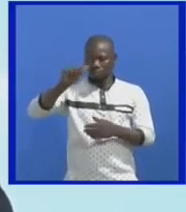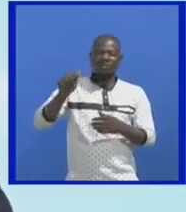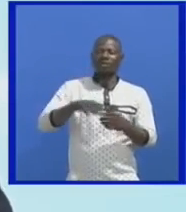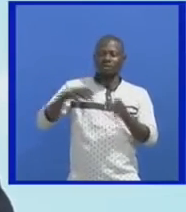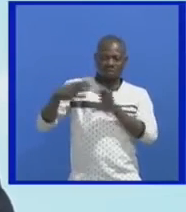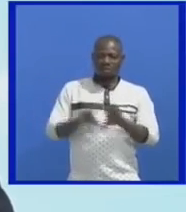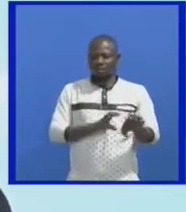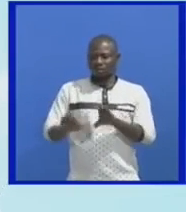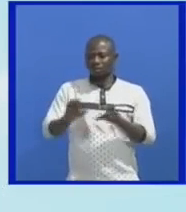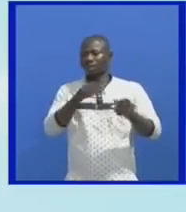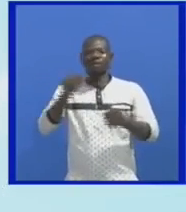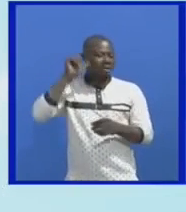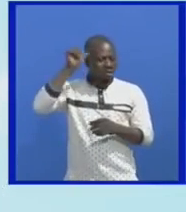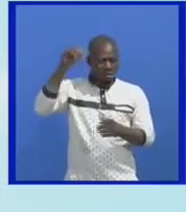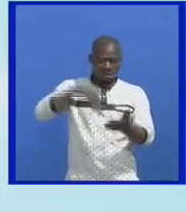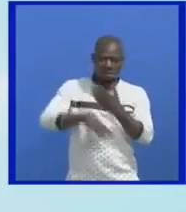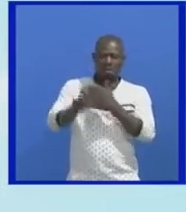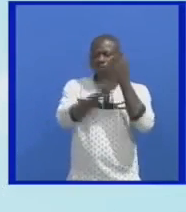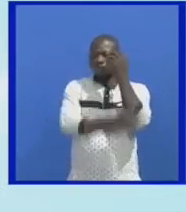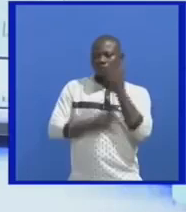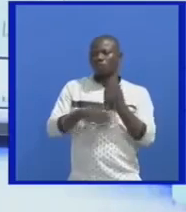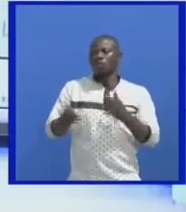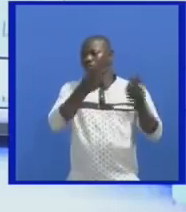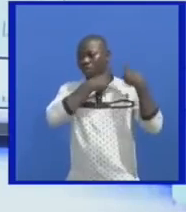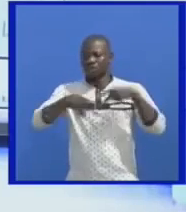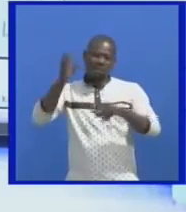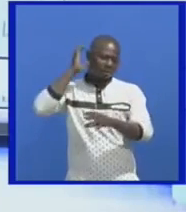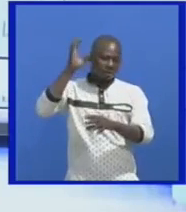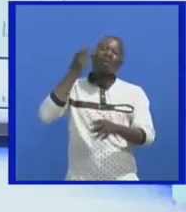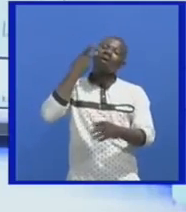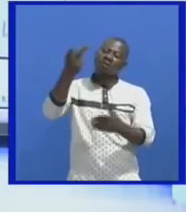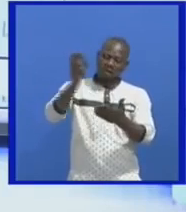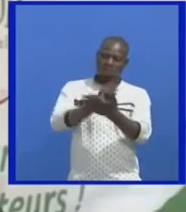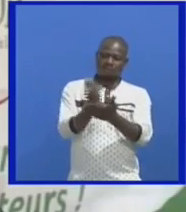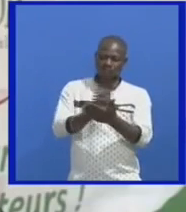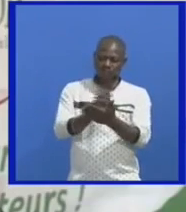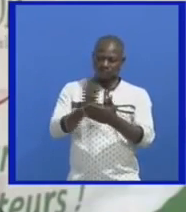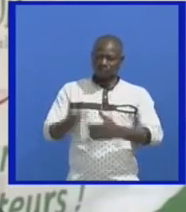la cité du Cavalier Rouge. Rasmane Zundi, Estelle Judith Aksopa.